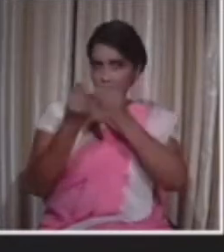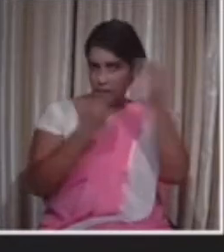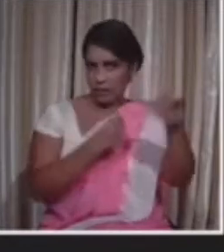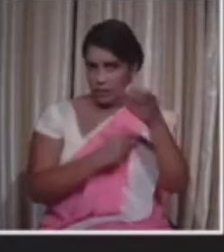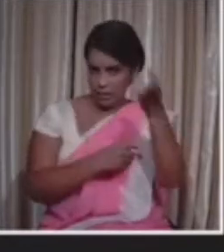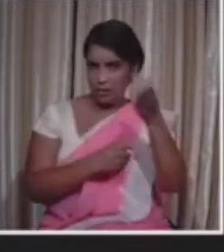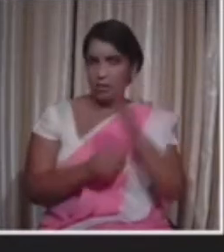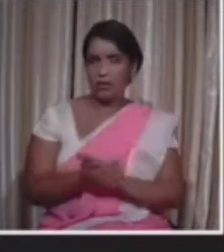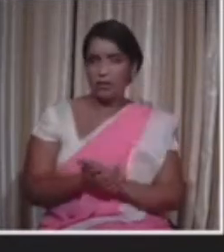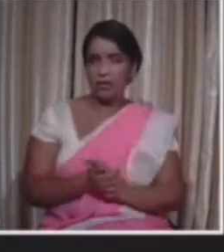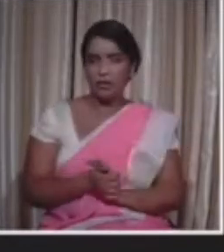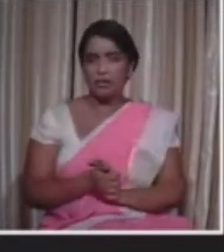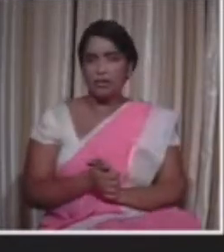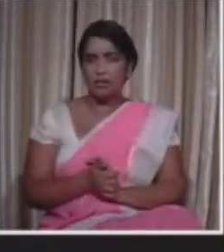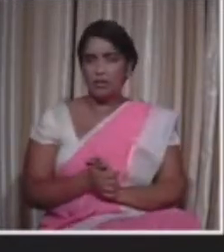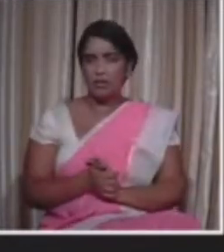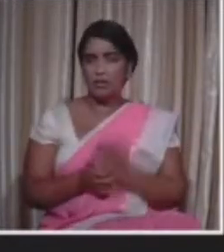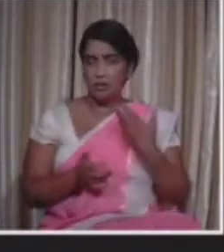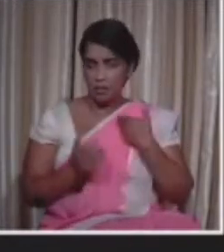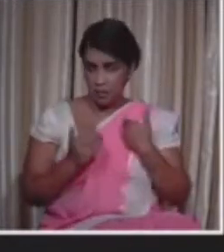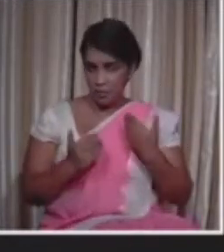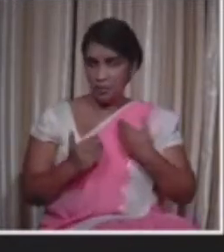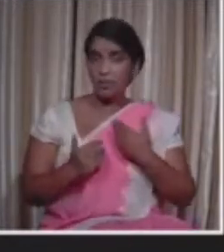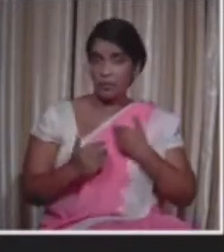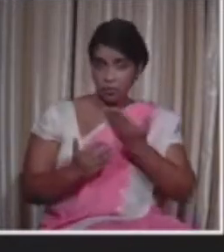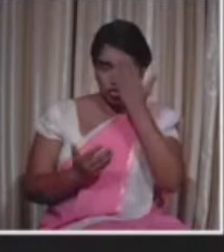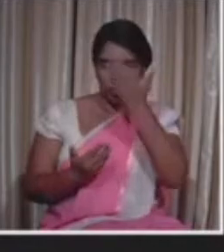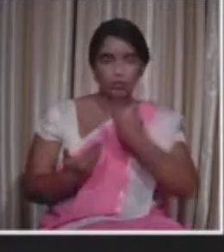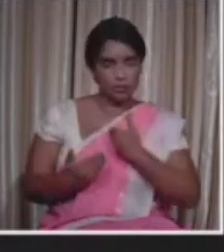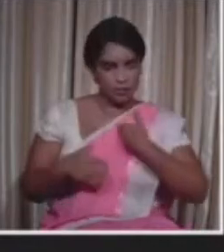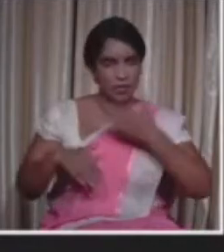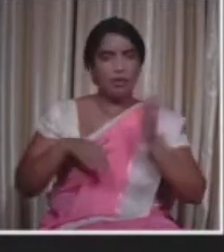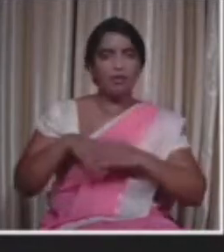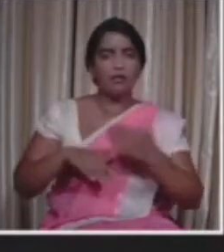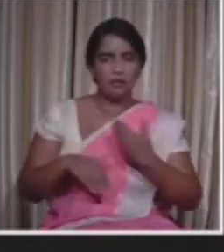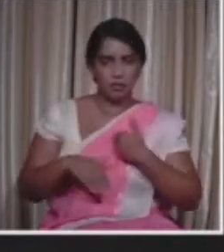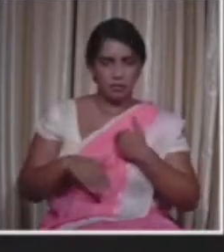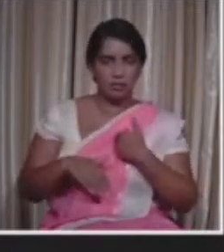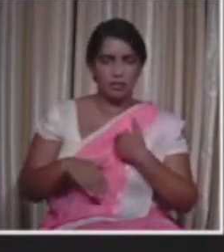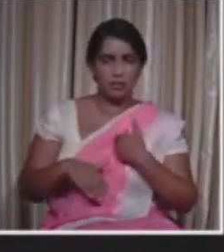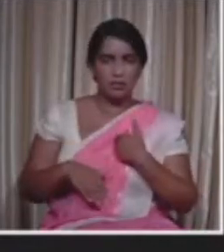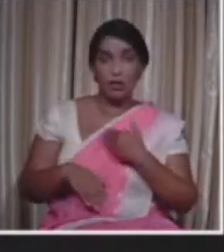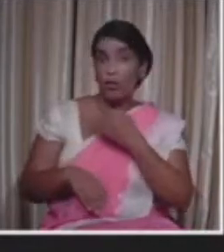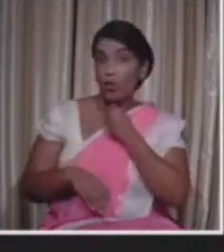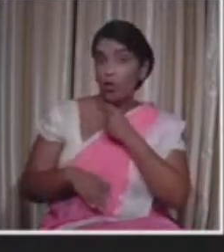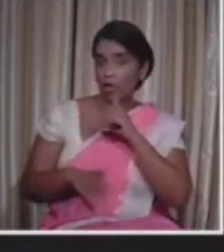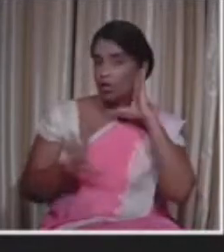අපි ඉන්නේ වතු කරින්දලා වගේ ඉන්නේ. මමයි සාක්ෂියකට. මමයි සාක්ෂි. අයි බොරු තොරතුරු දෙන්නේ පාර්ලිමේන්තුවට.